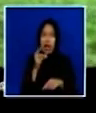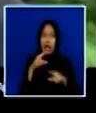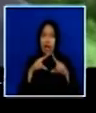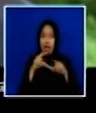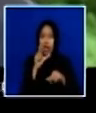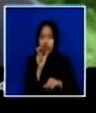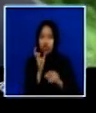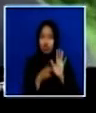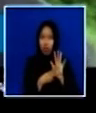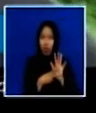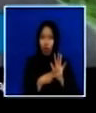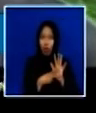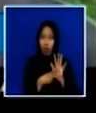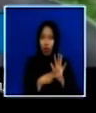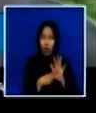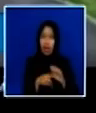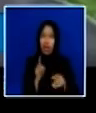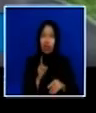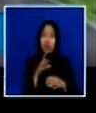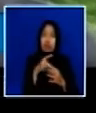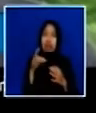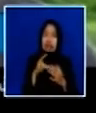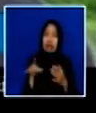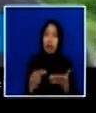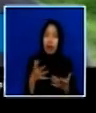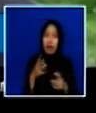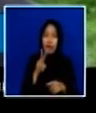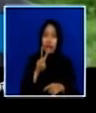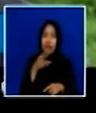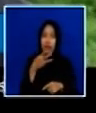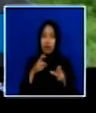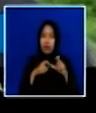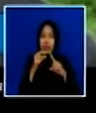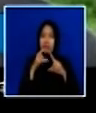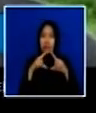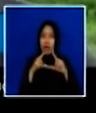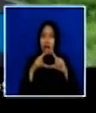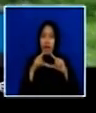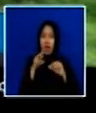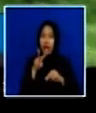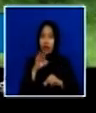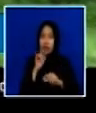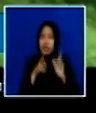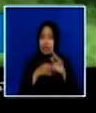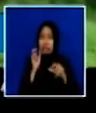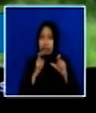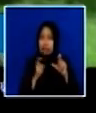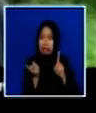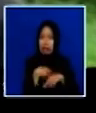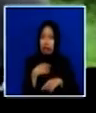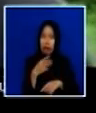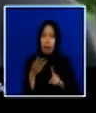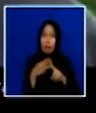kata orang Ini jenisnya Vespa affinis Hai yang sering membahayakan warga di sekitar Perumahan